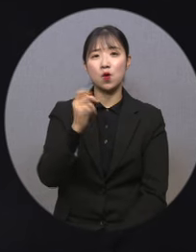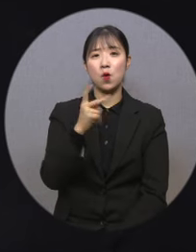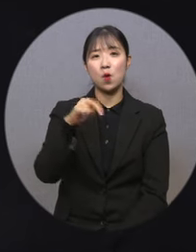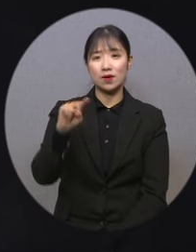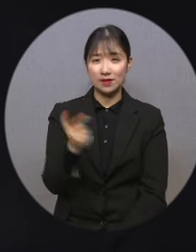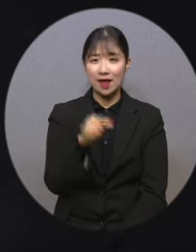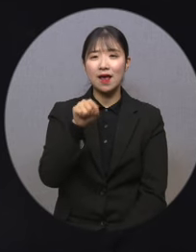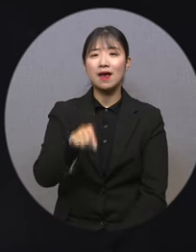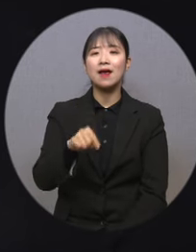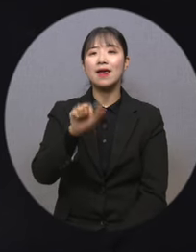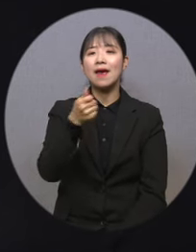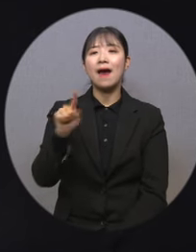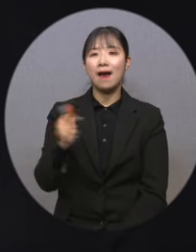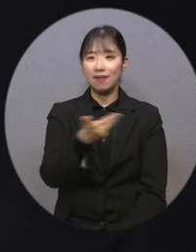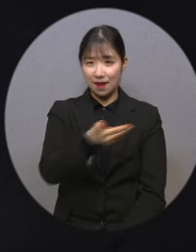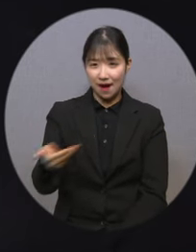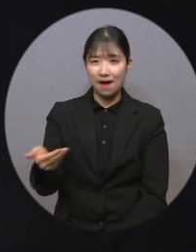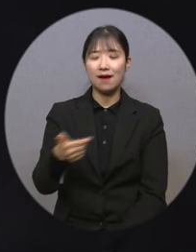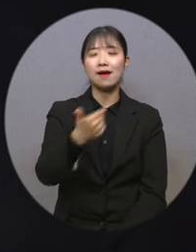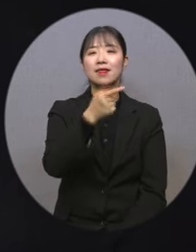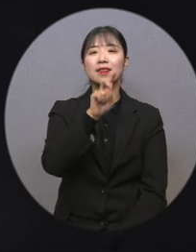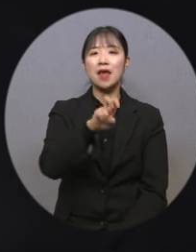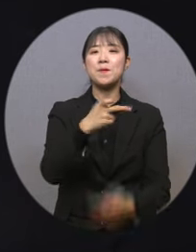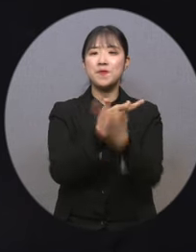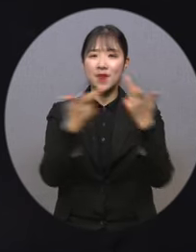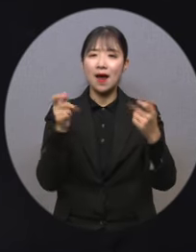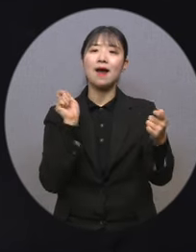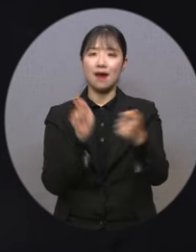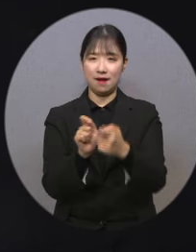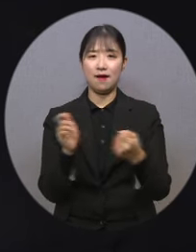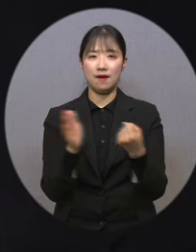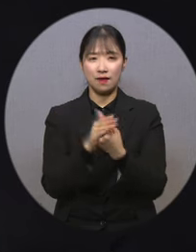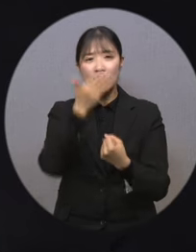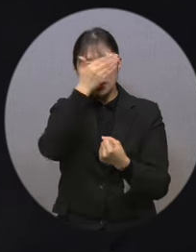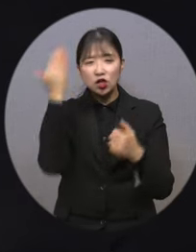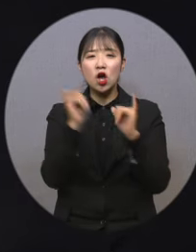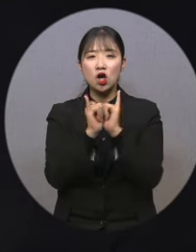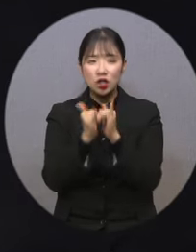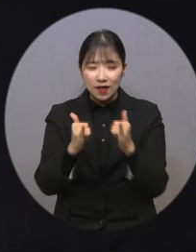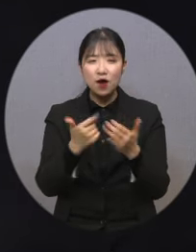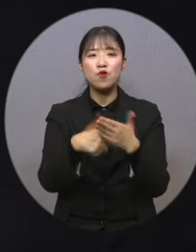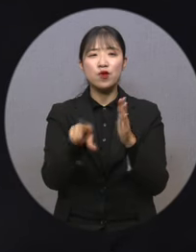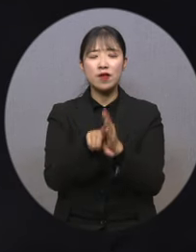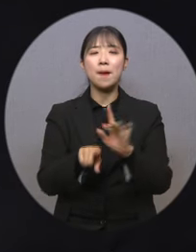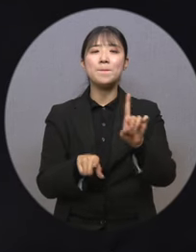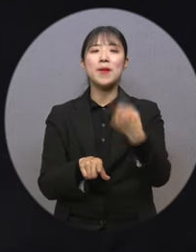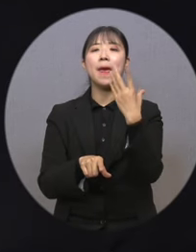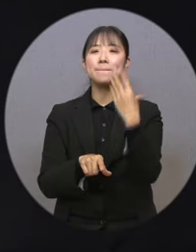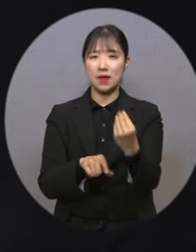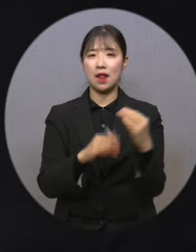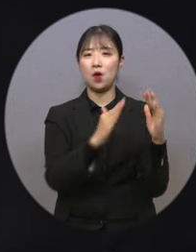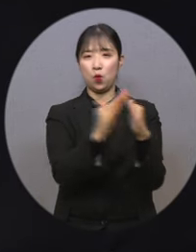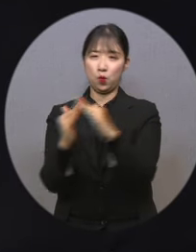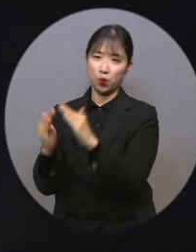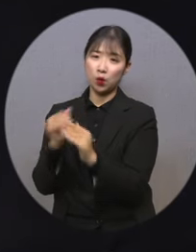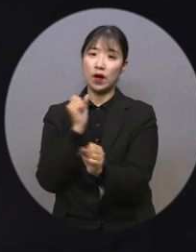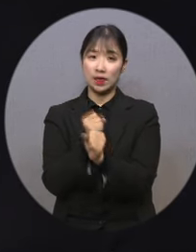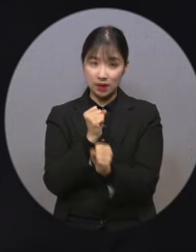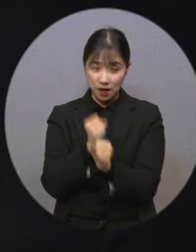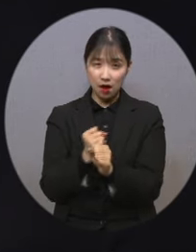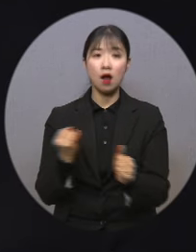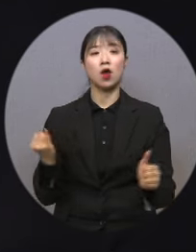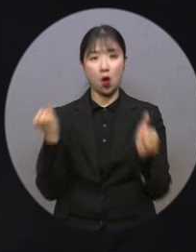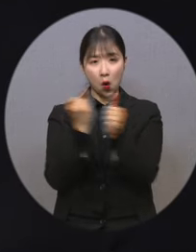한강하고 다 있고 남산하고 다 있어요. 그래서 거기에 청년들을 위한 주택을 100만 호를 지어서